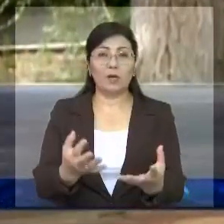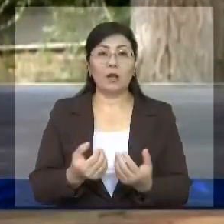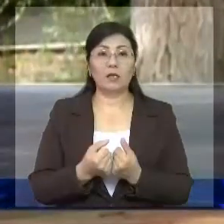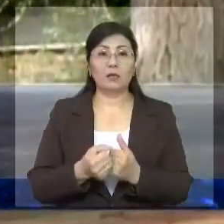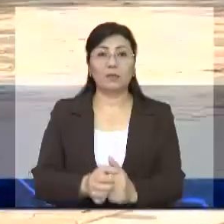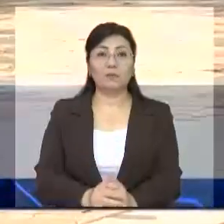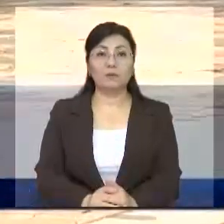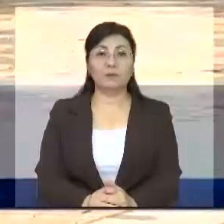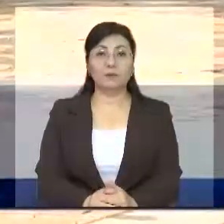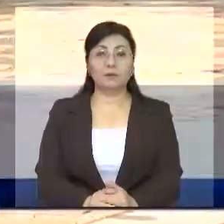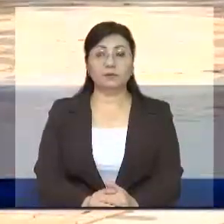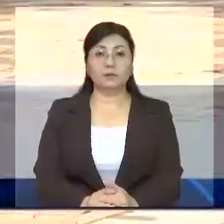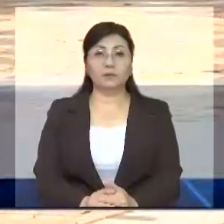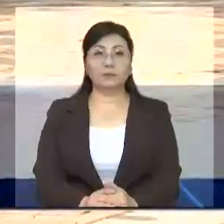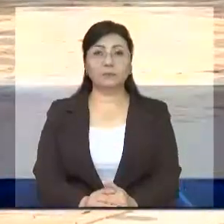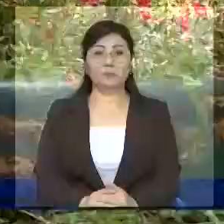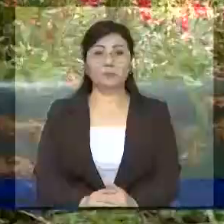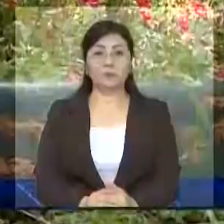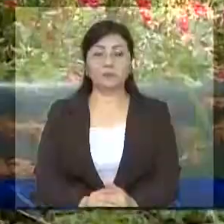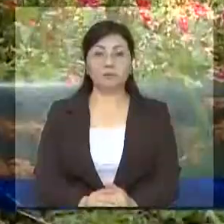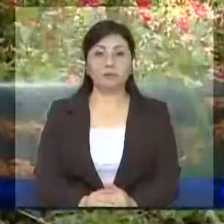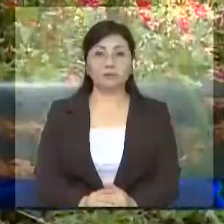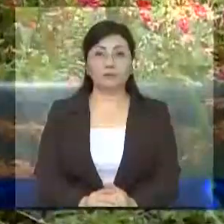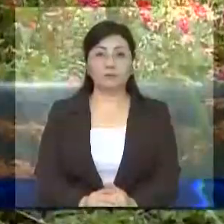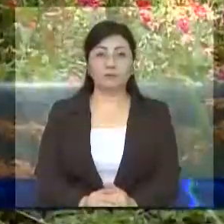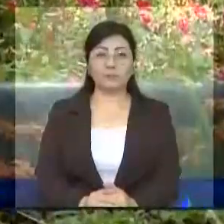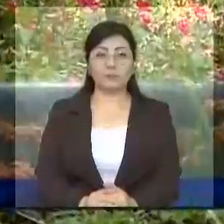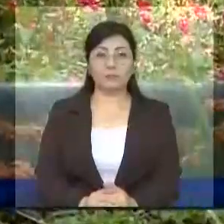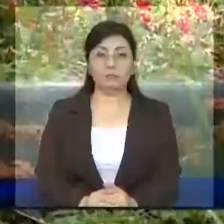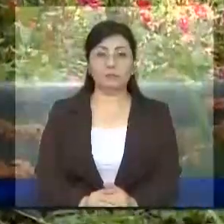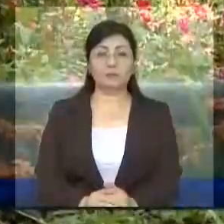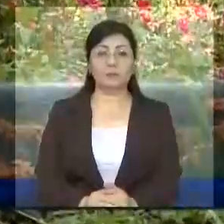алады. Амангелді Атабайұлы, Назерке Өтеген, Бақытжан Едігеев, Ақтөбе телеарнасы.